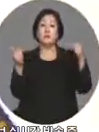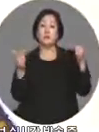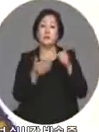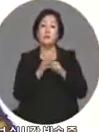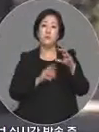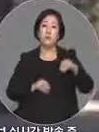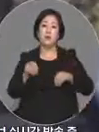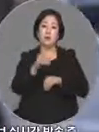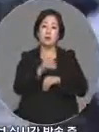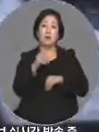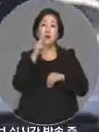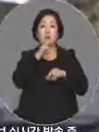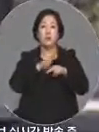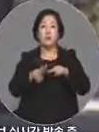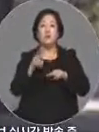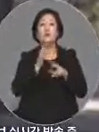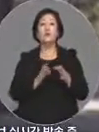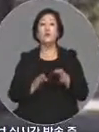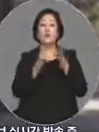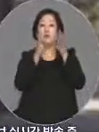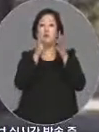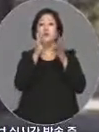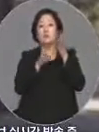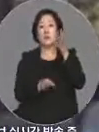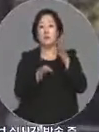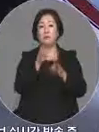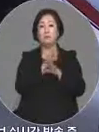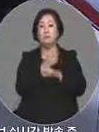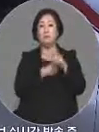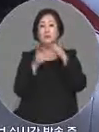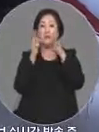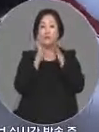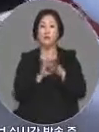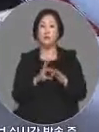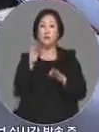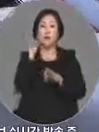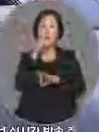현상은 당분간 지속될 것으로 전망됩니다. UBC 뉴스 김예은입니다.